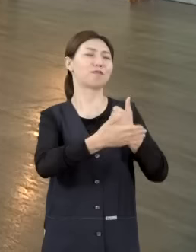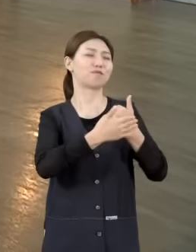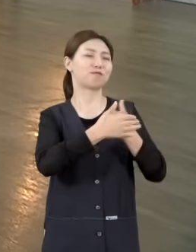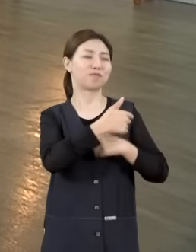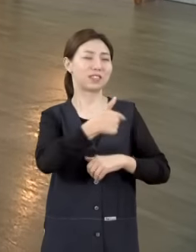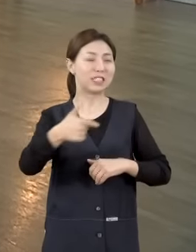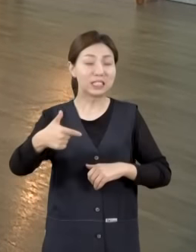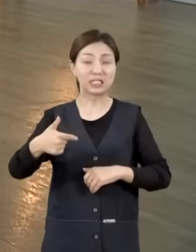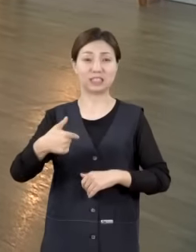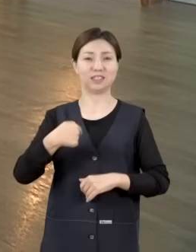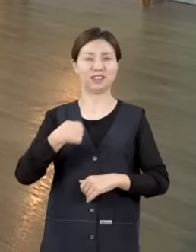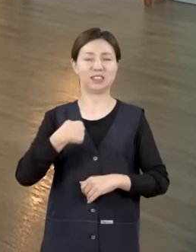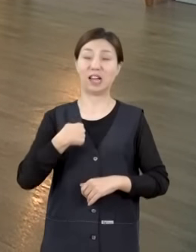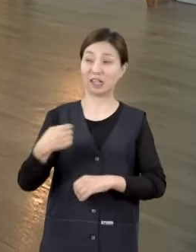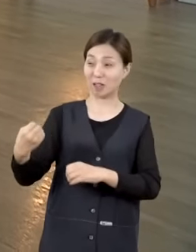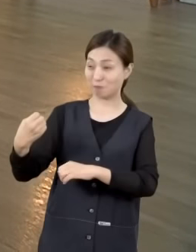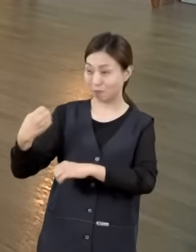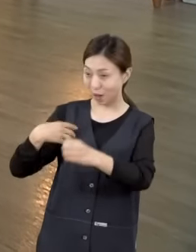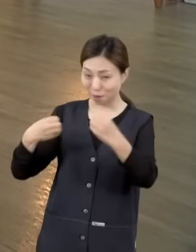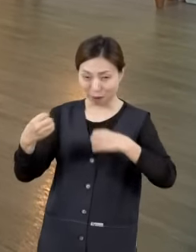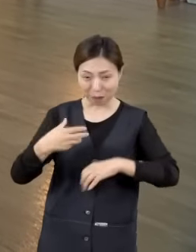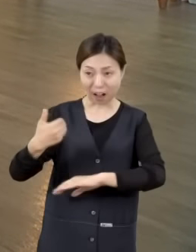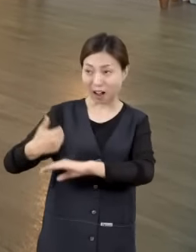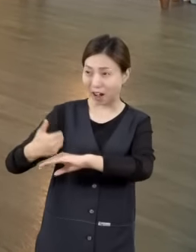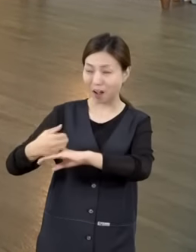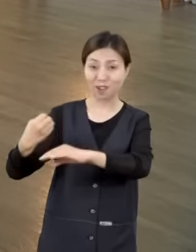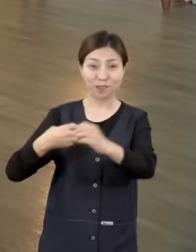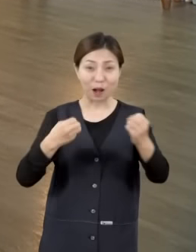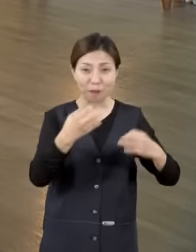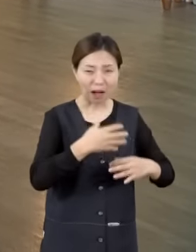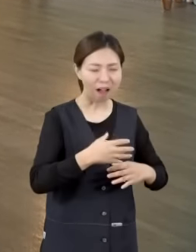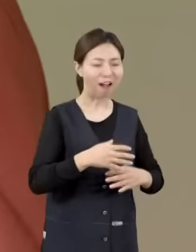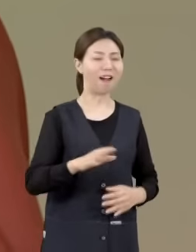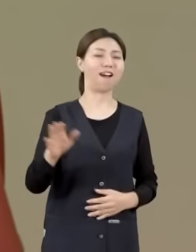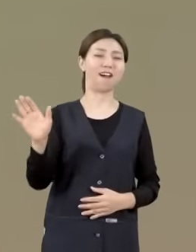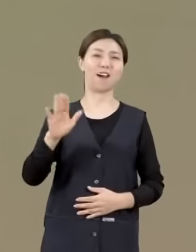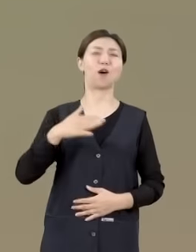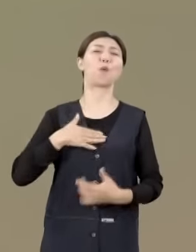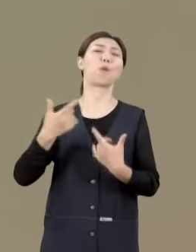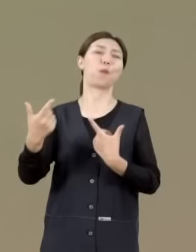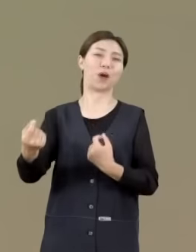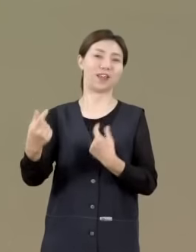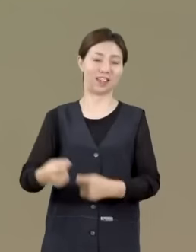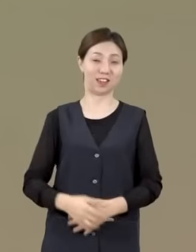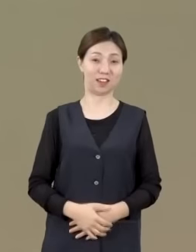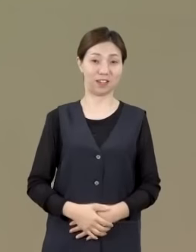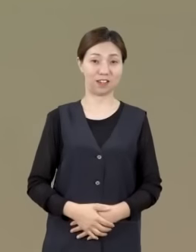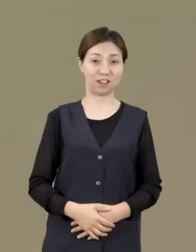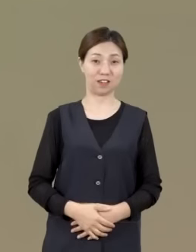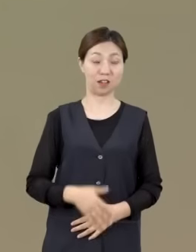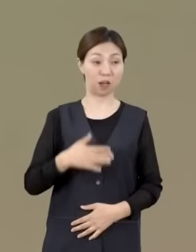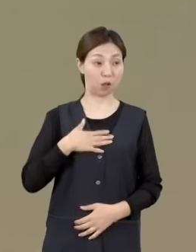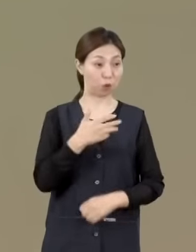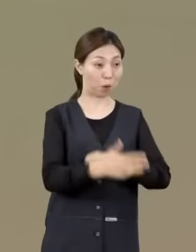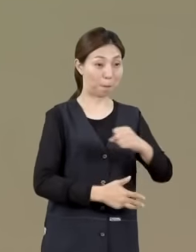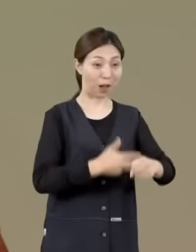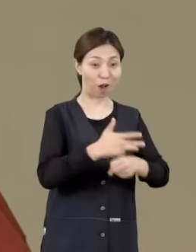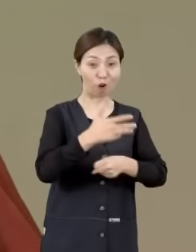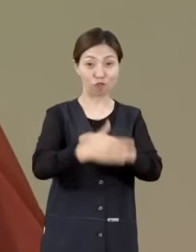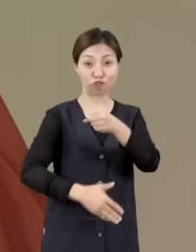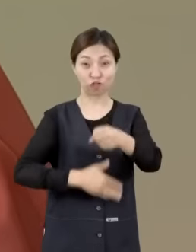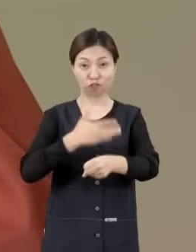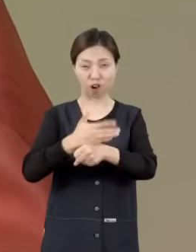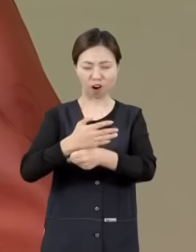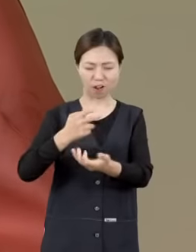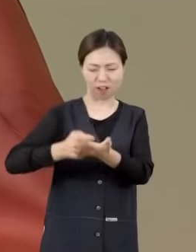도움을 받았다라는 감사의 인사를 많이 받지만 저도이 소나무를 통해서